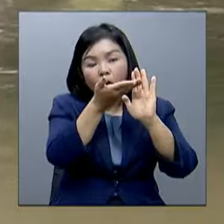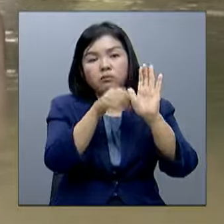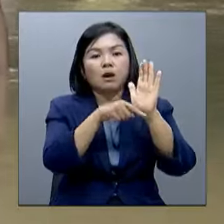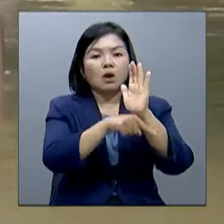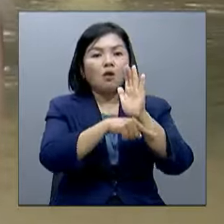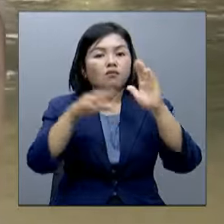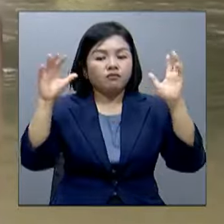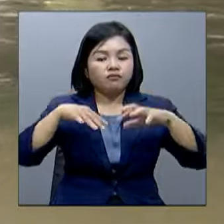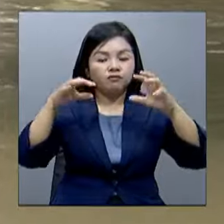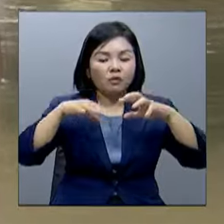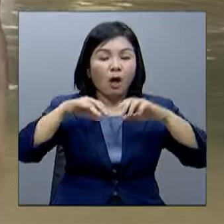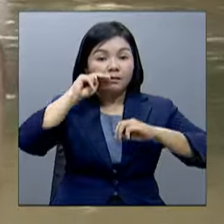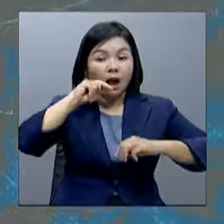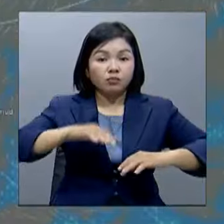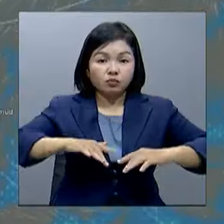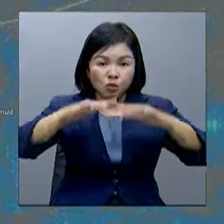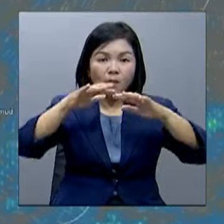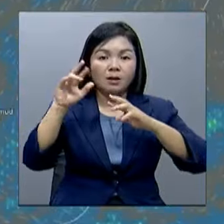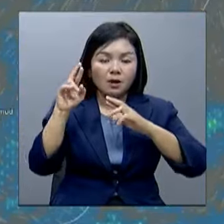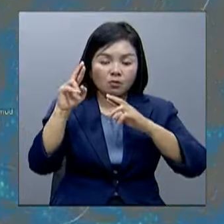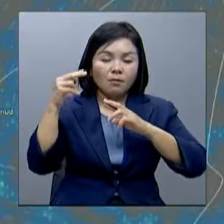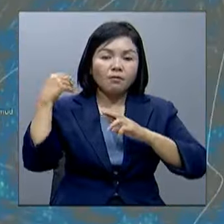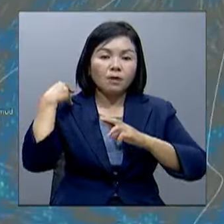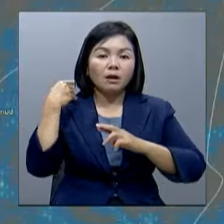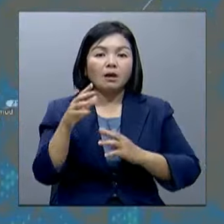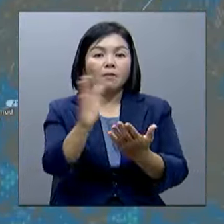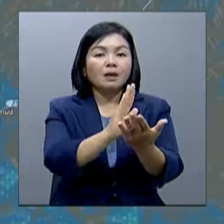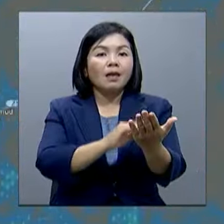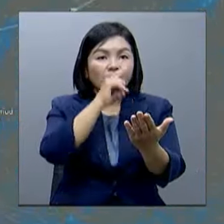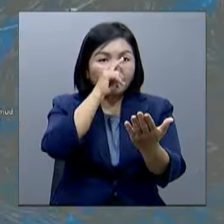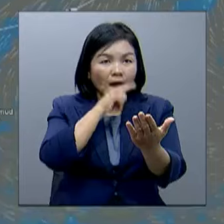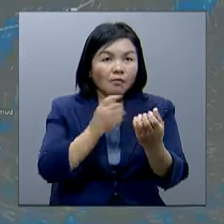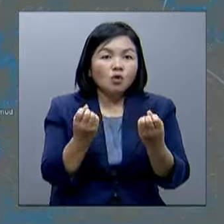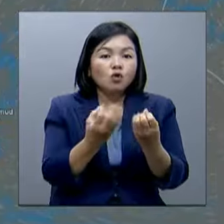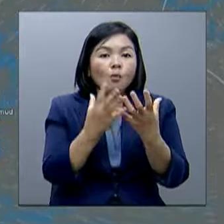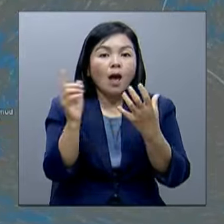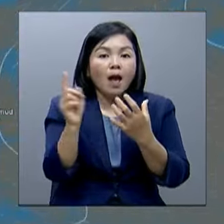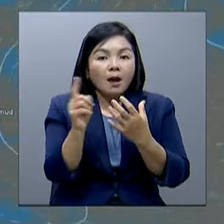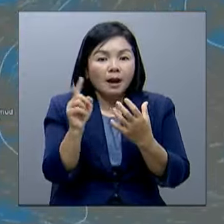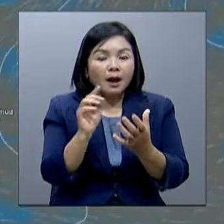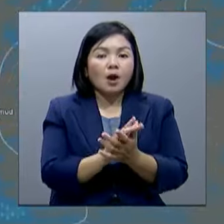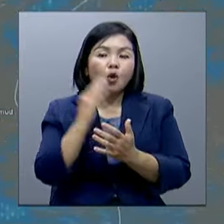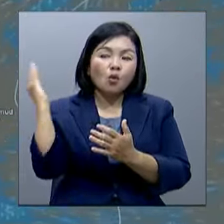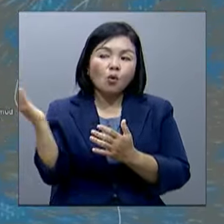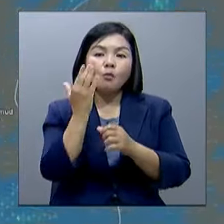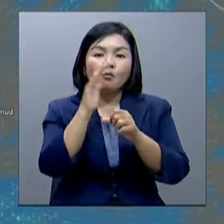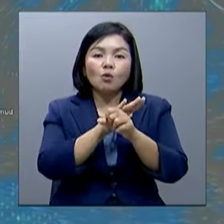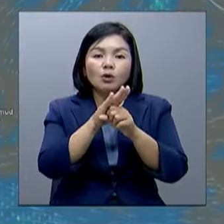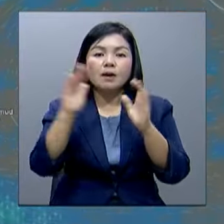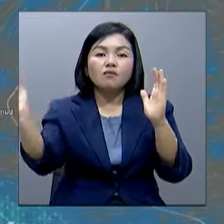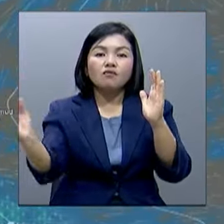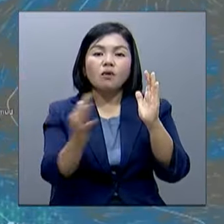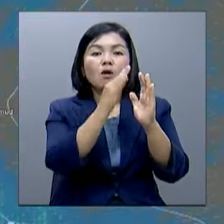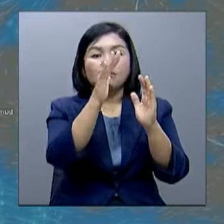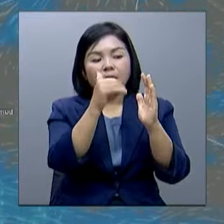จังหวัดขาอาจทำให้เกดน้ำท่วมในระยะนี้ขณะที่ไยก็ยัได้รบอทธพล์จากร่องมรสุมกำลงปันกลางพดผ่านพักเหือตอน